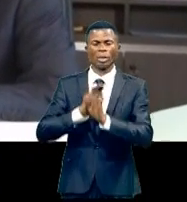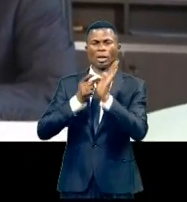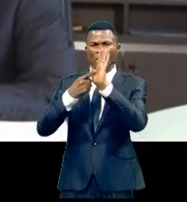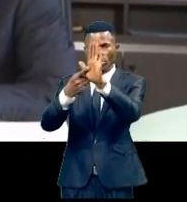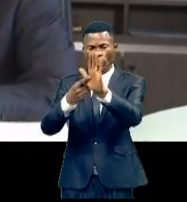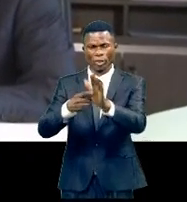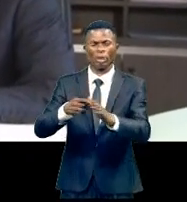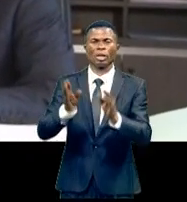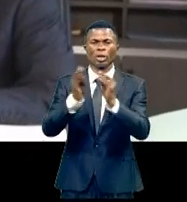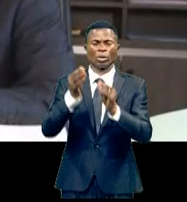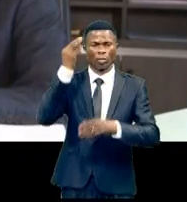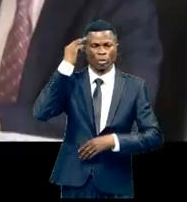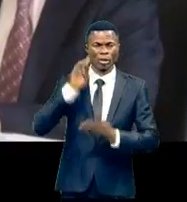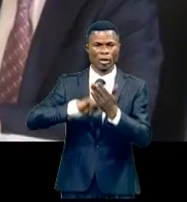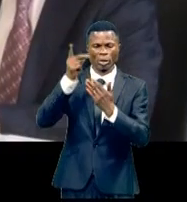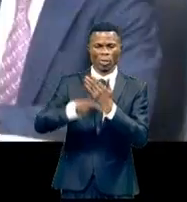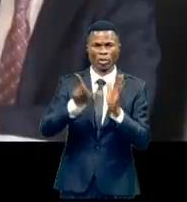Conseil le projet de loi